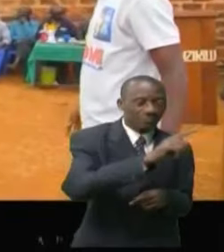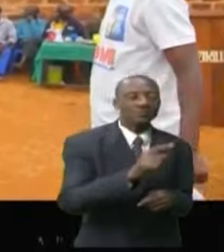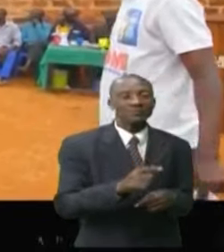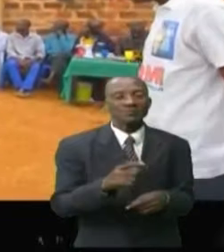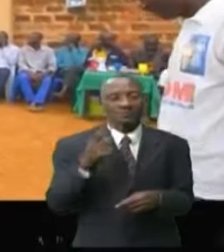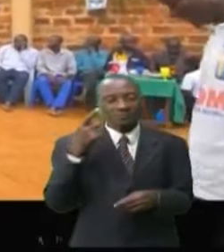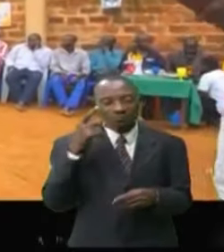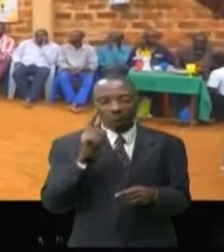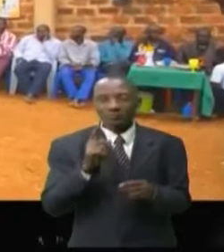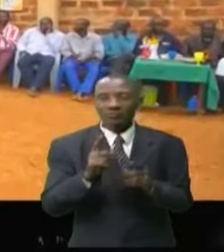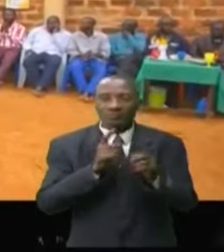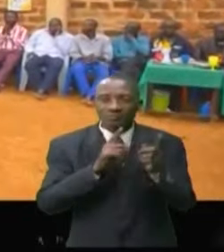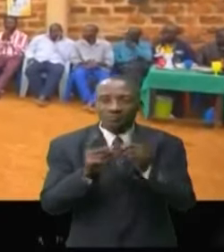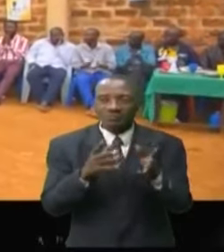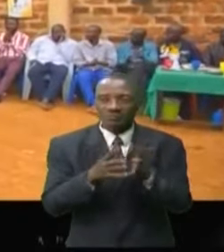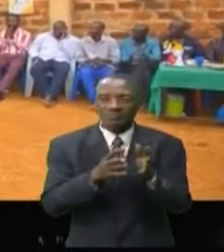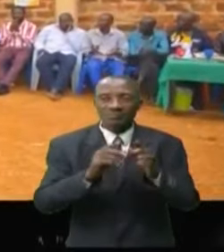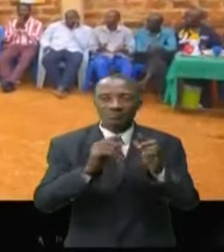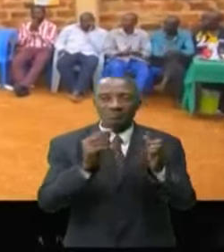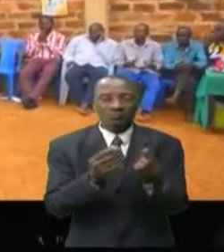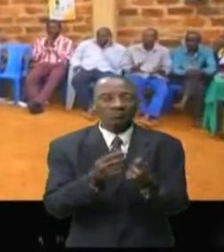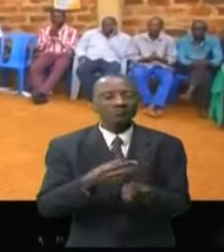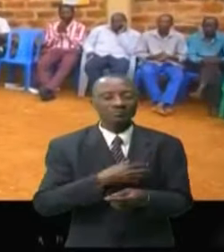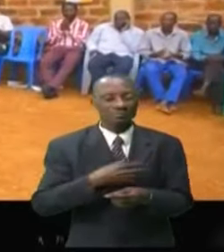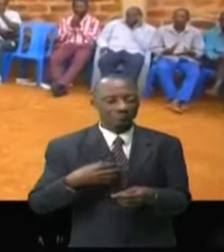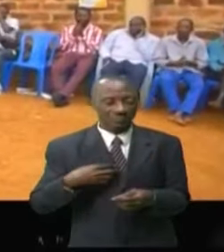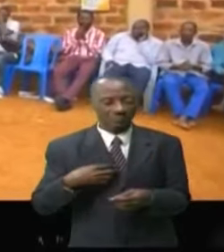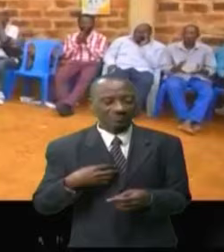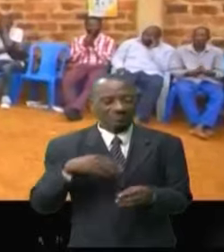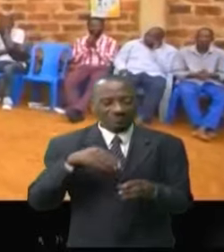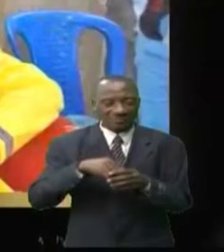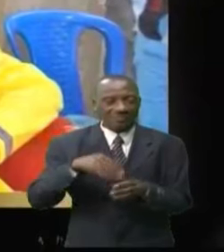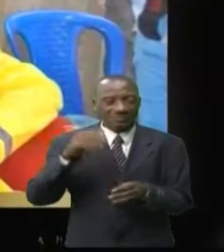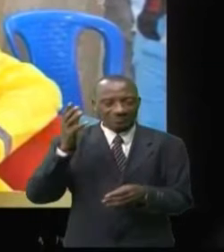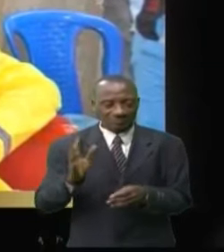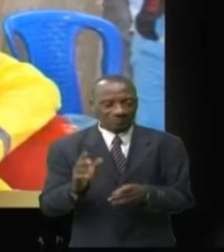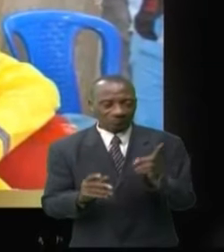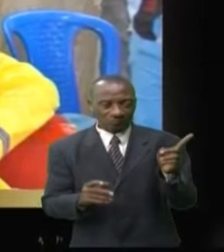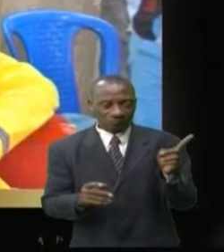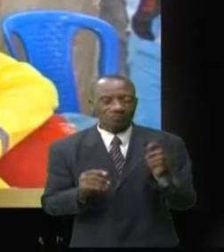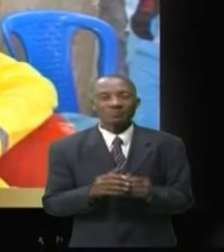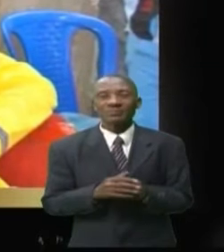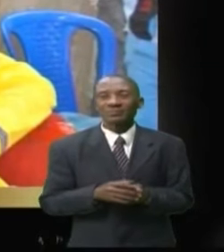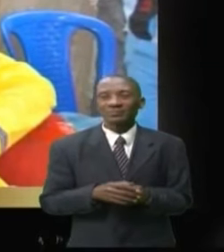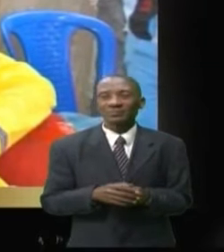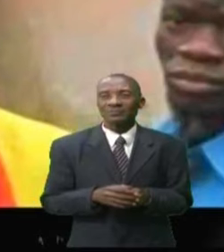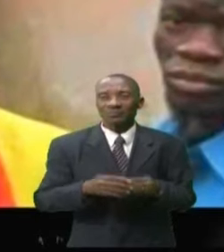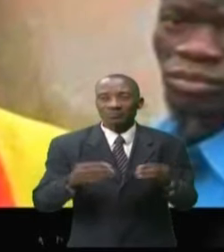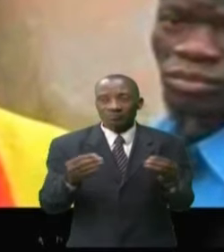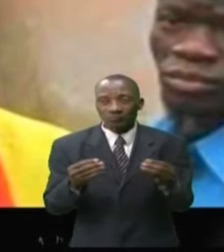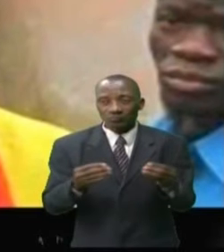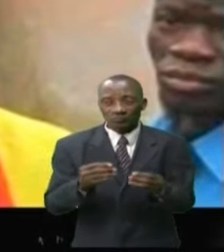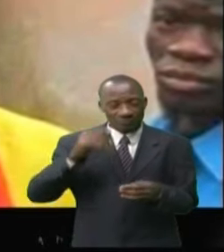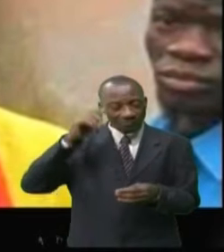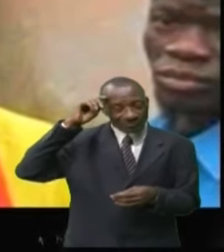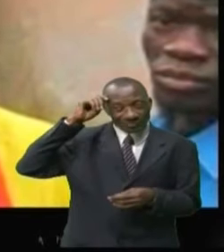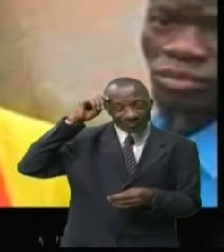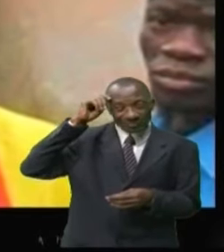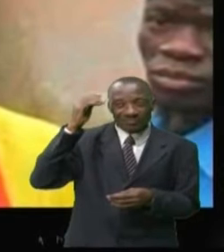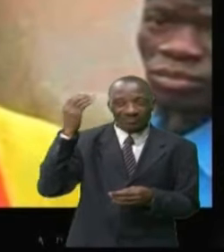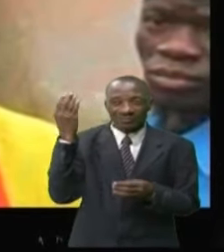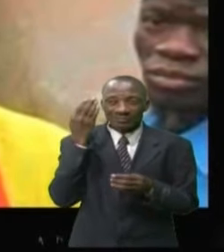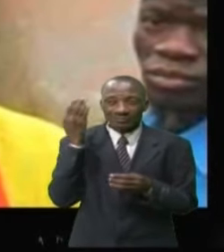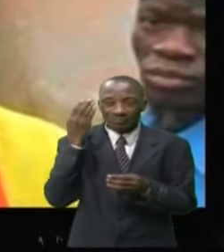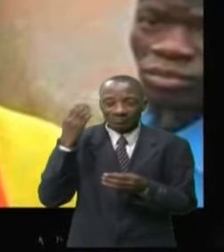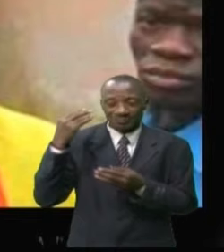frapper à la porte de la famille ne conongo par la disparition du député national feu Zacharie bandengila plus